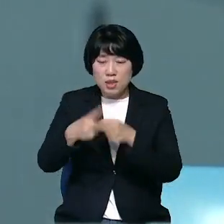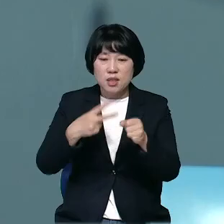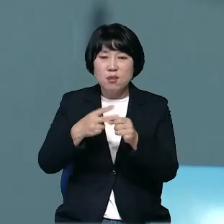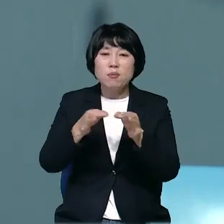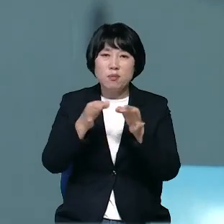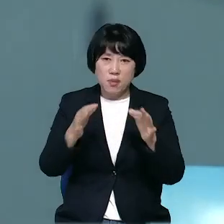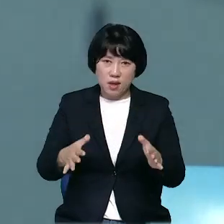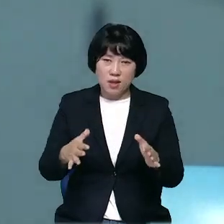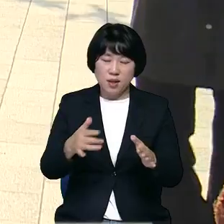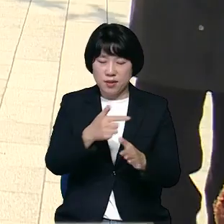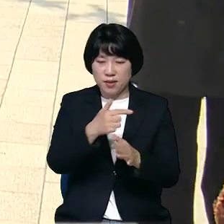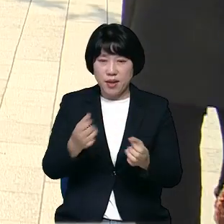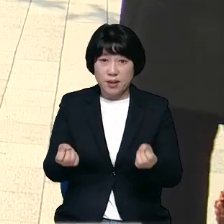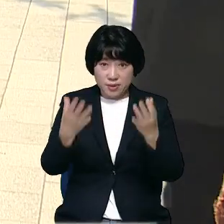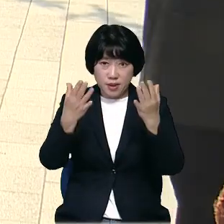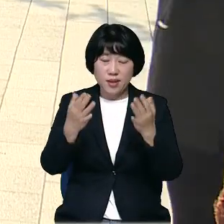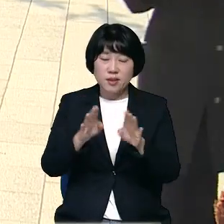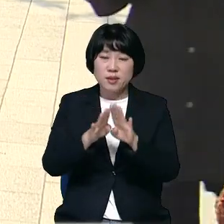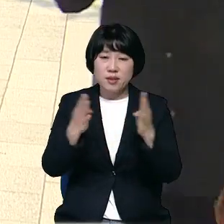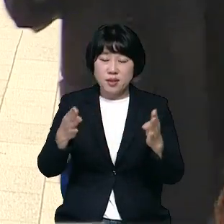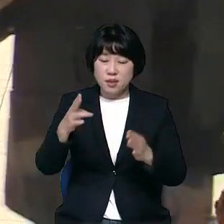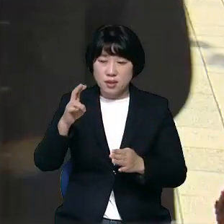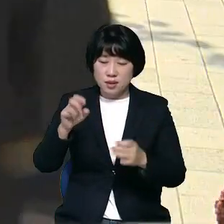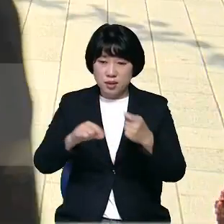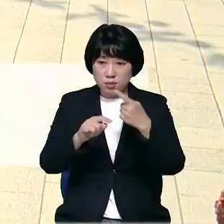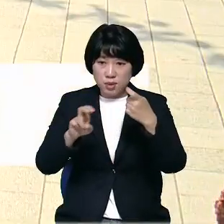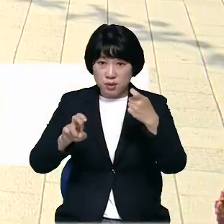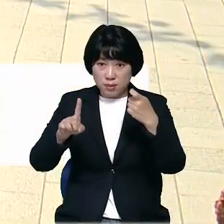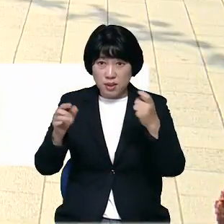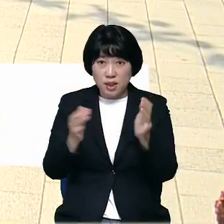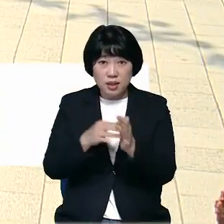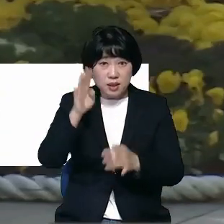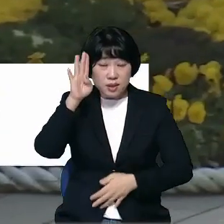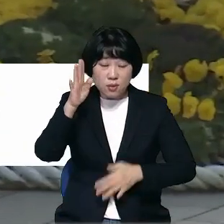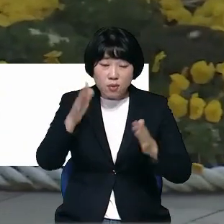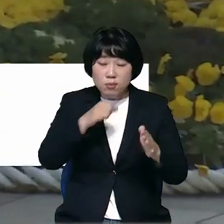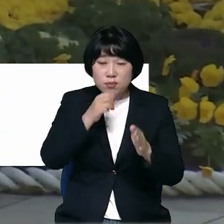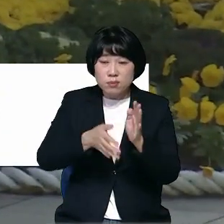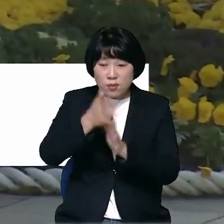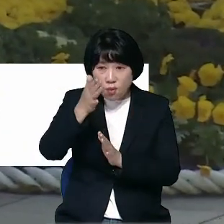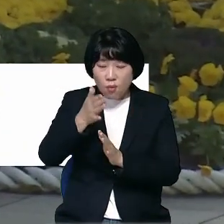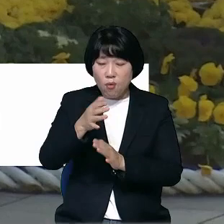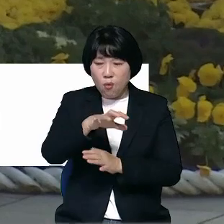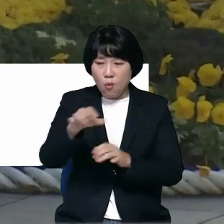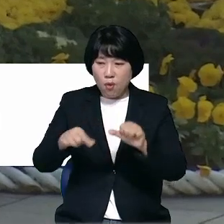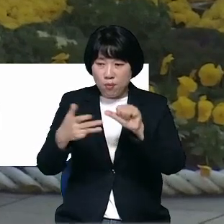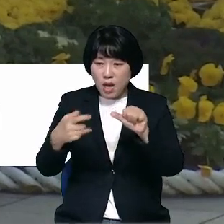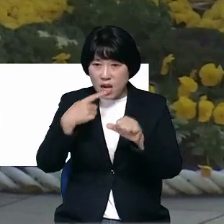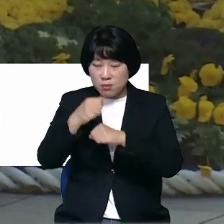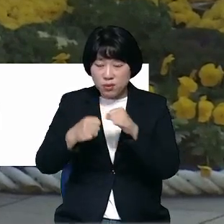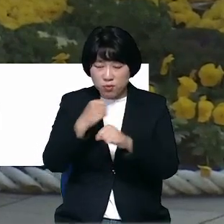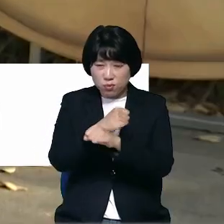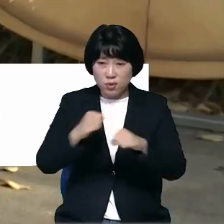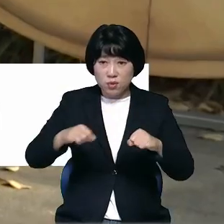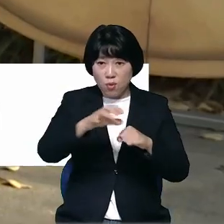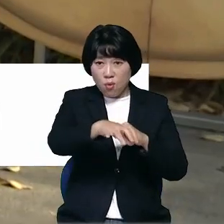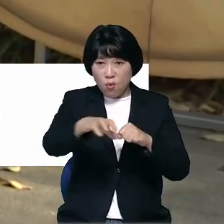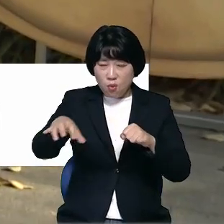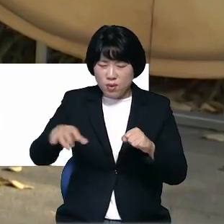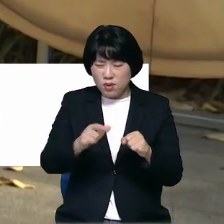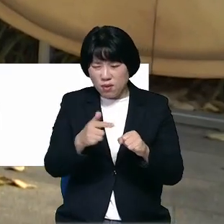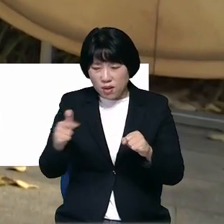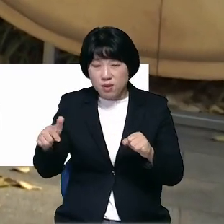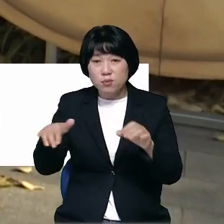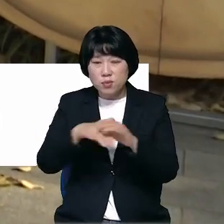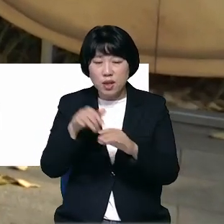시민들을 맞게 됐습니다. 오는 21일까지 나흘간 금남로와 충장로, 5.18 민주광장 등에서